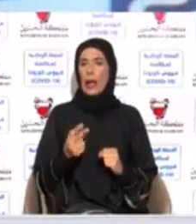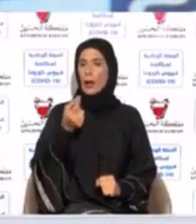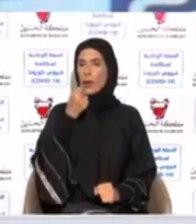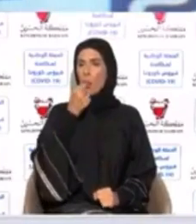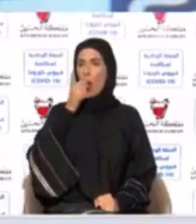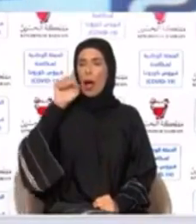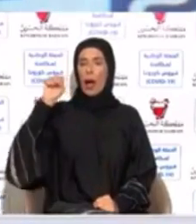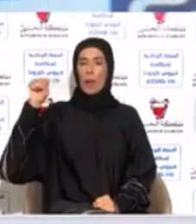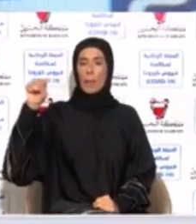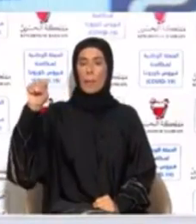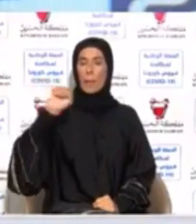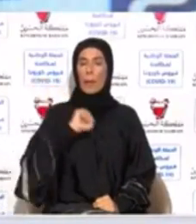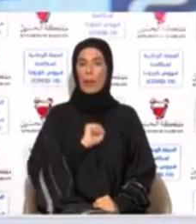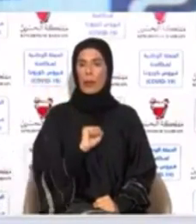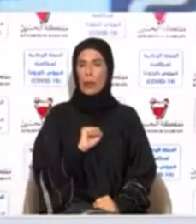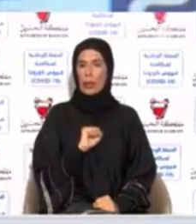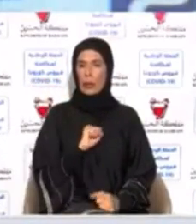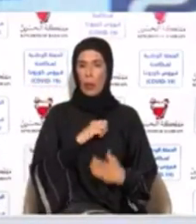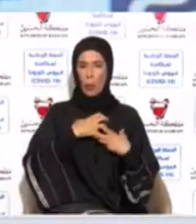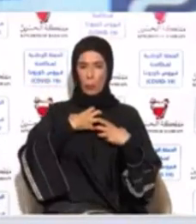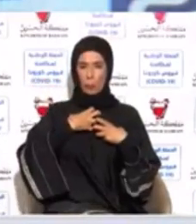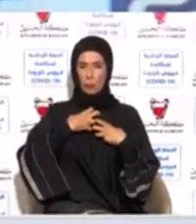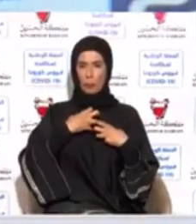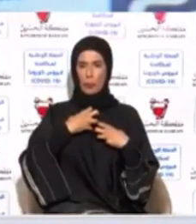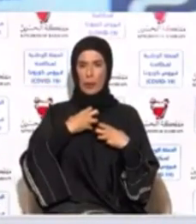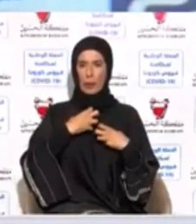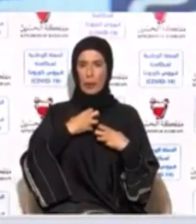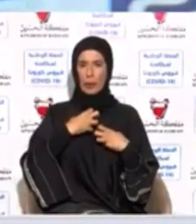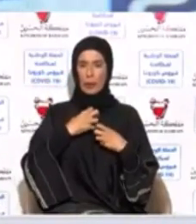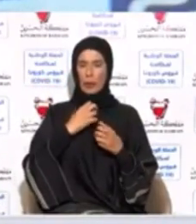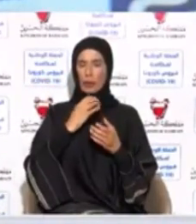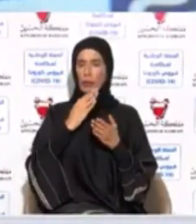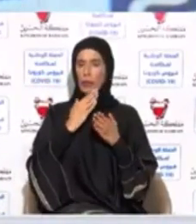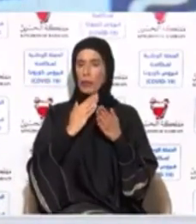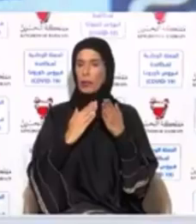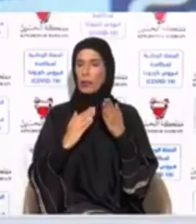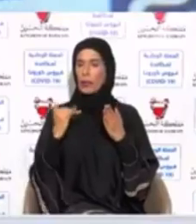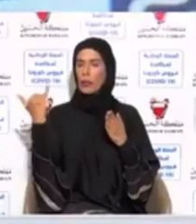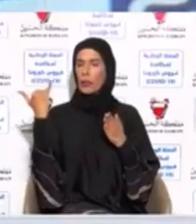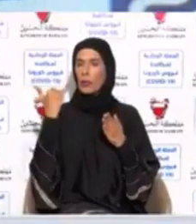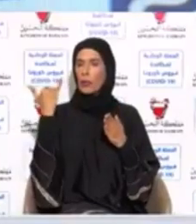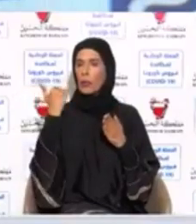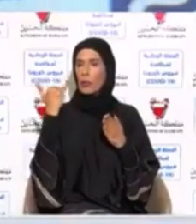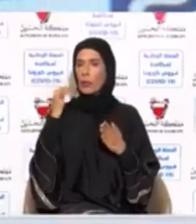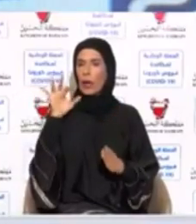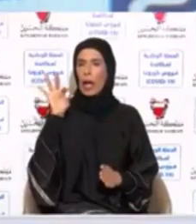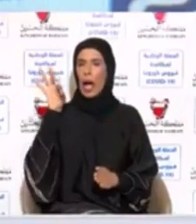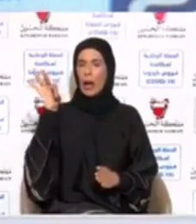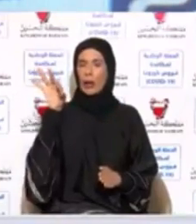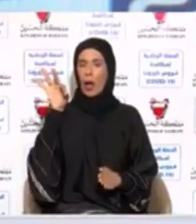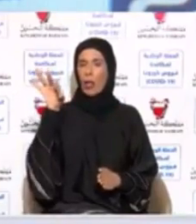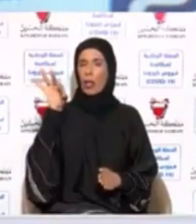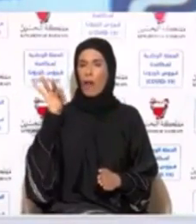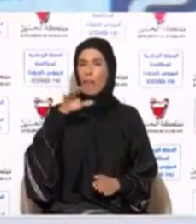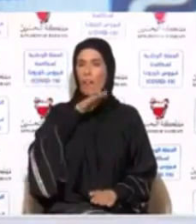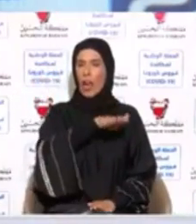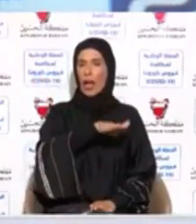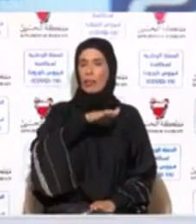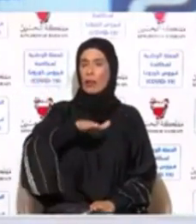العلاج، وتكون التجلط. في جزئية خاصة بأعراض الكوفيد 19 في